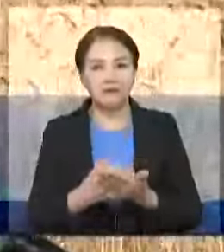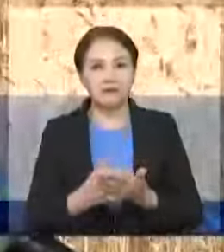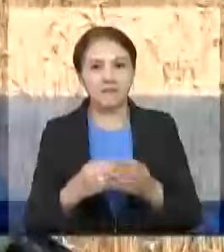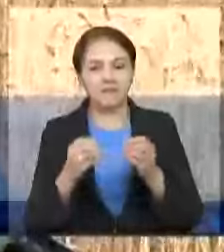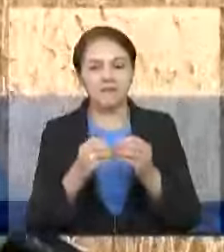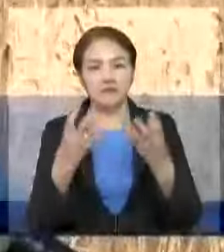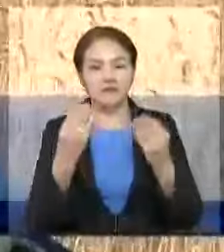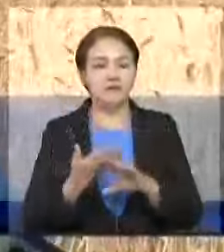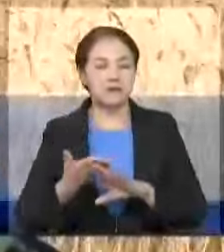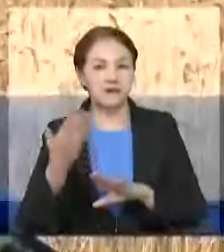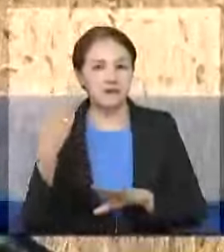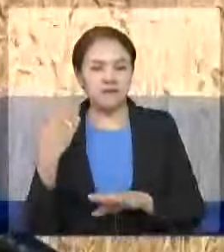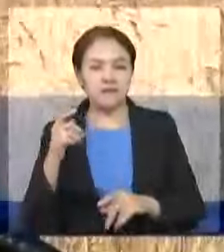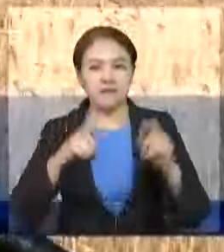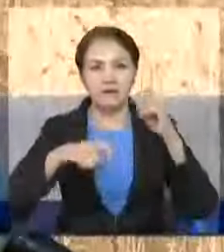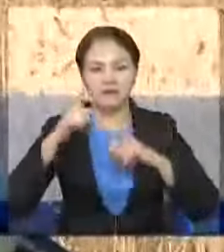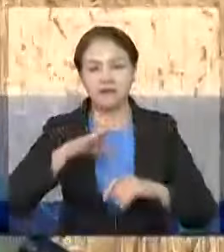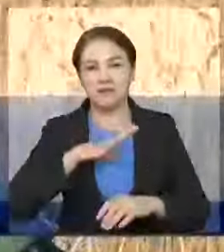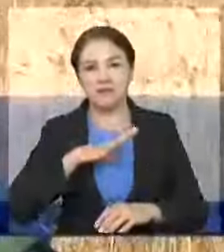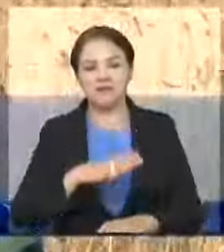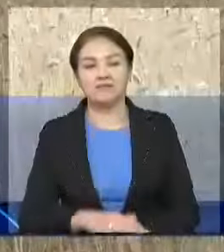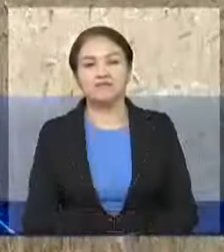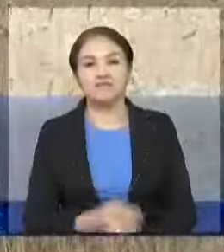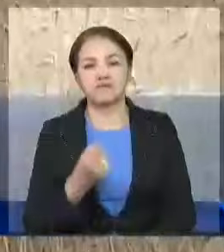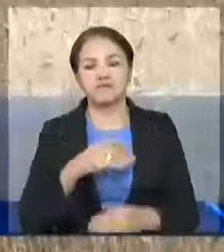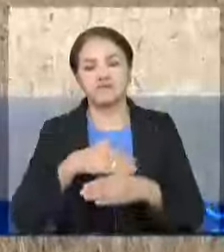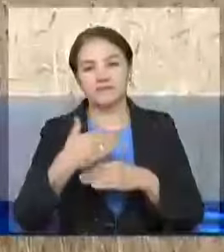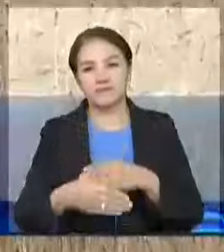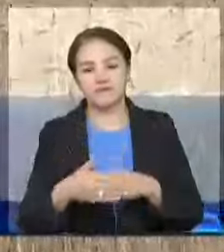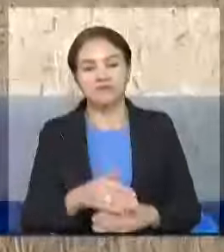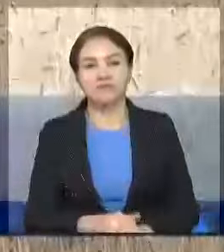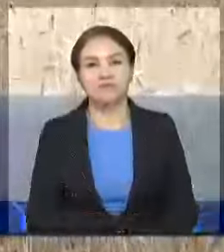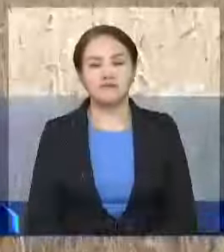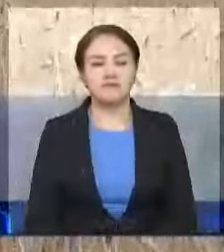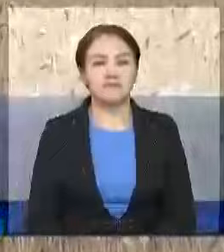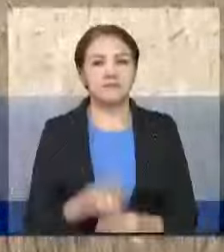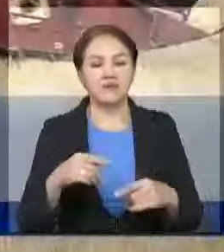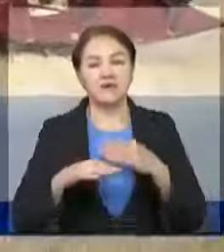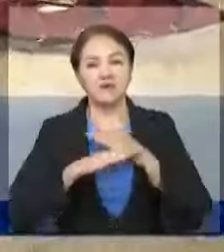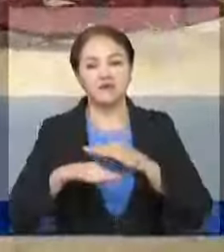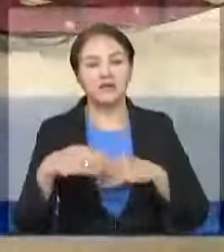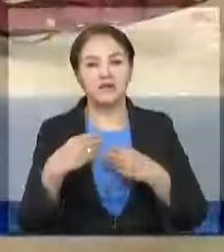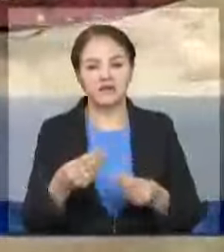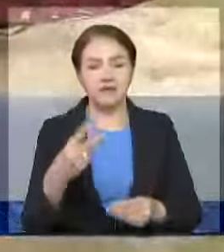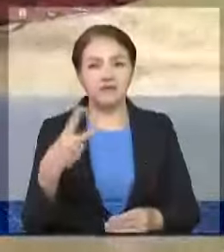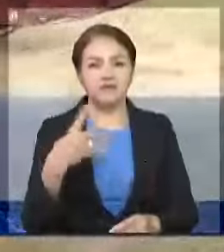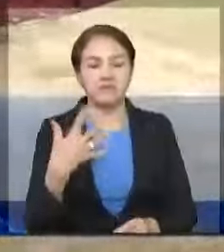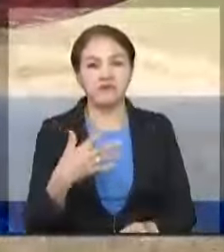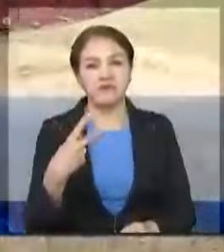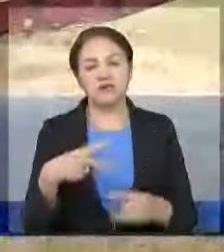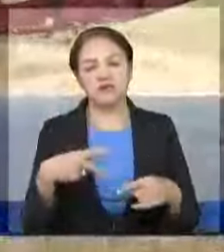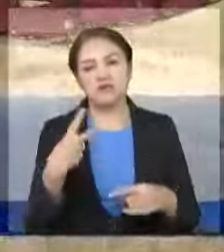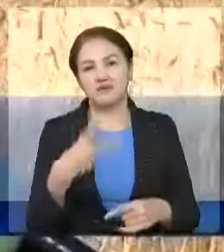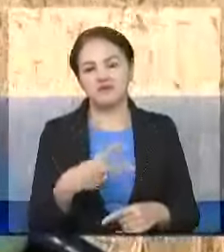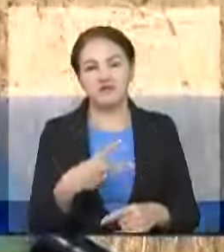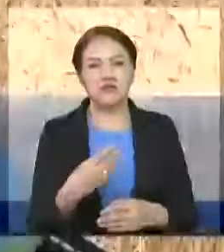на 10 раньше. Дожди были, чуть позже убираем. Некоторые поля дают 25 центнеров, некоторые 20. И